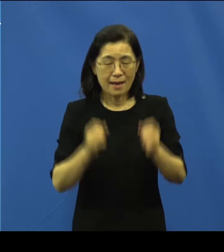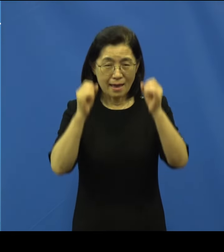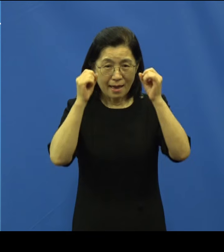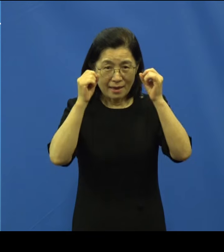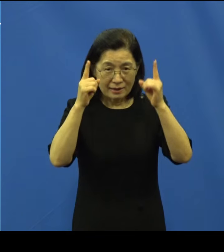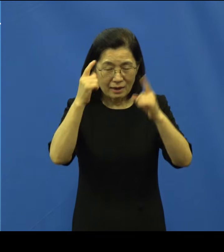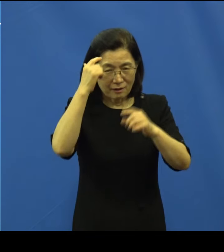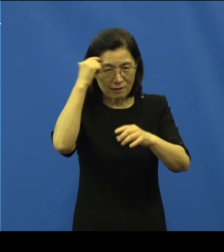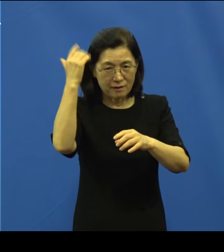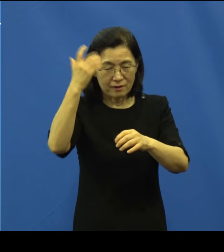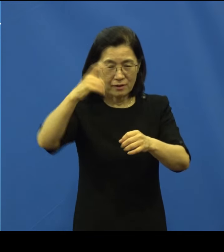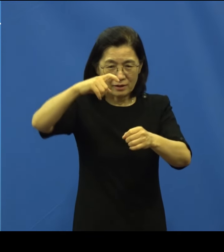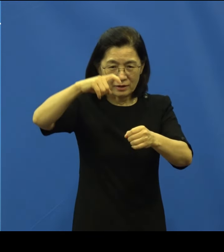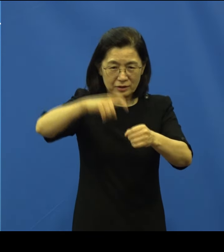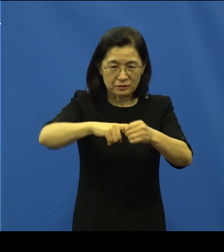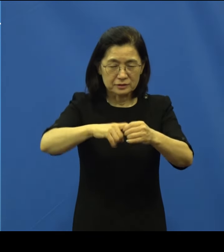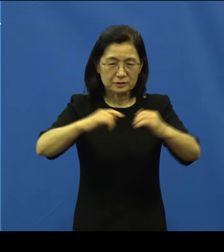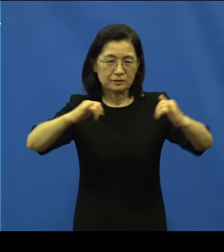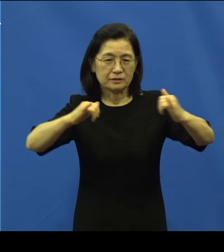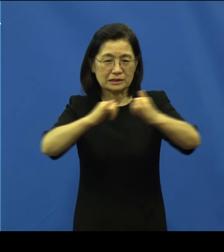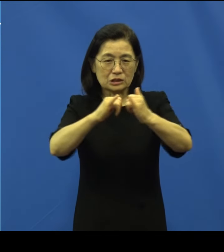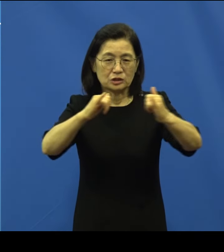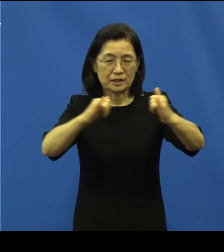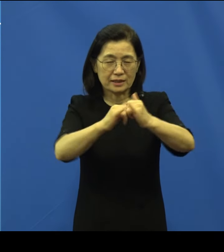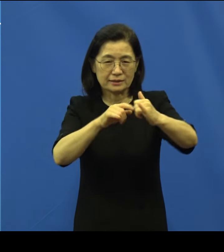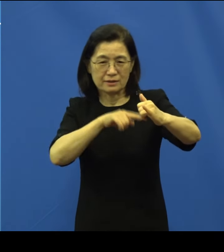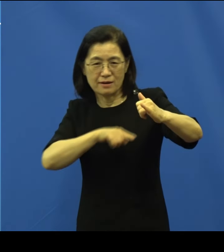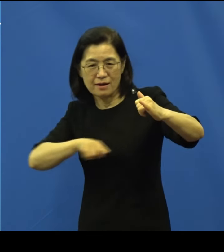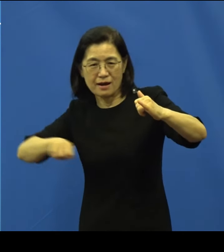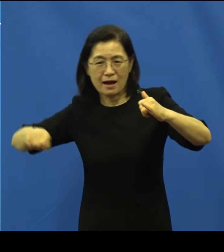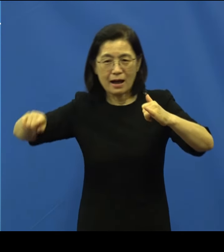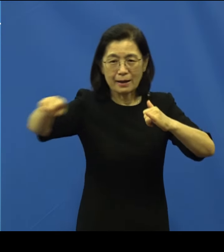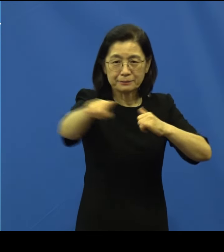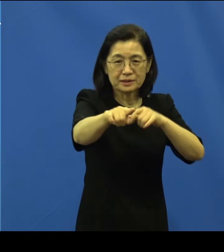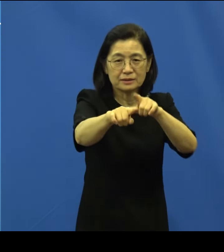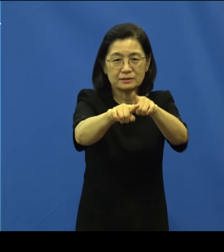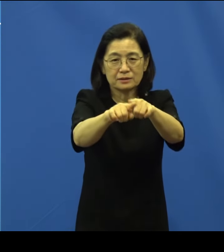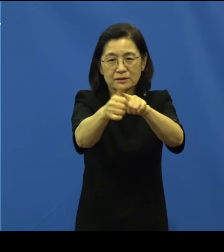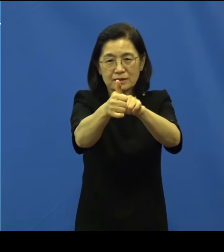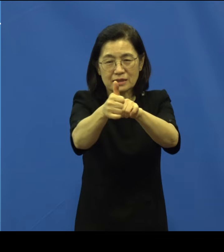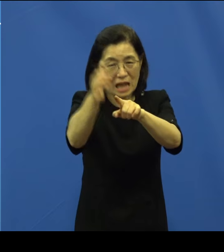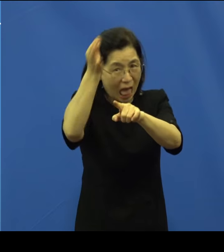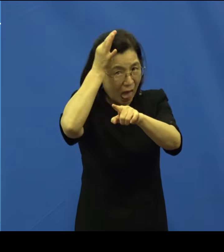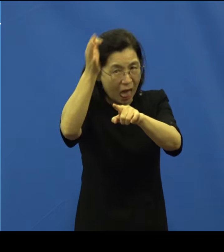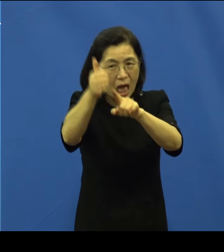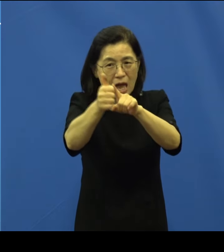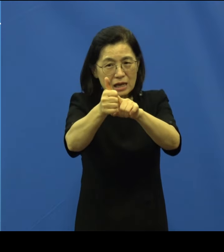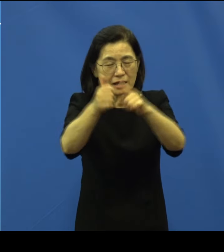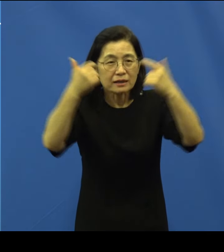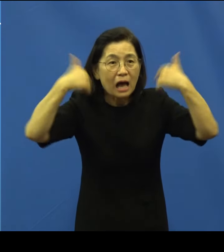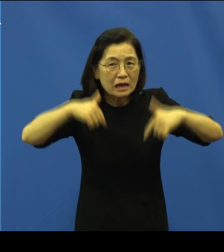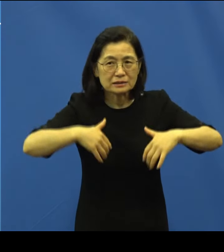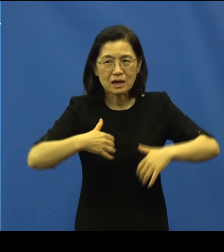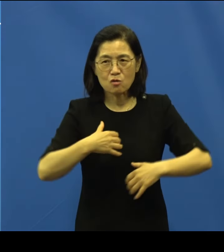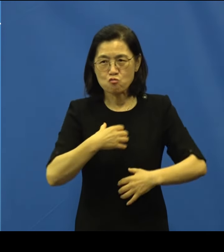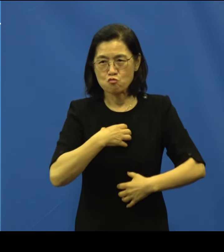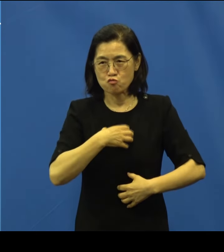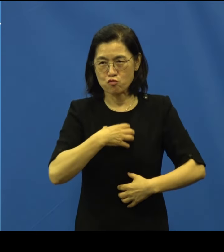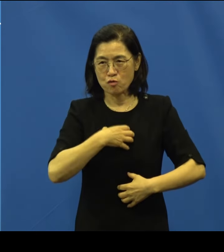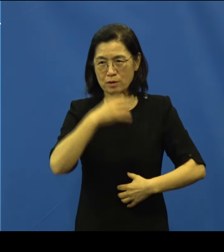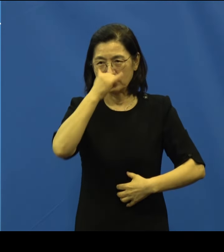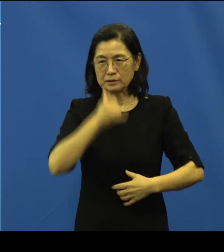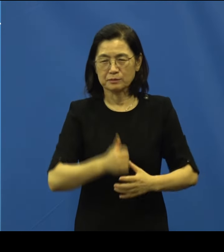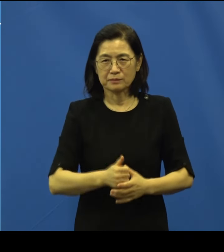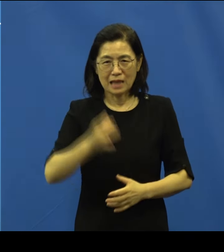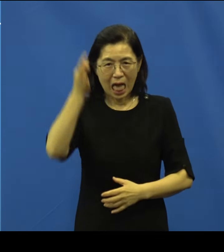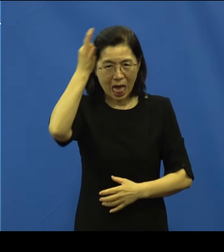싸움의 최전선에 선 사람은 늘 위험해요. 그죠? 이 적의 마귀의 공격 대상이 1호예요. 이 인간을